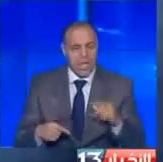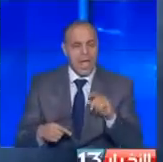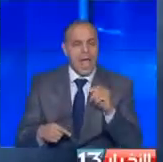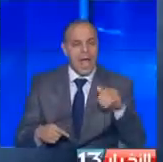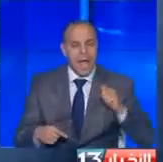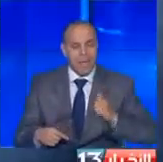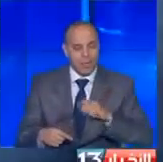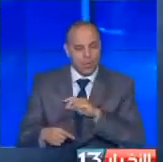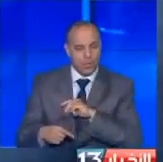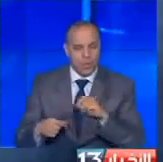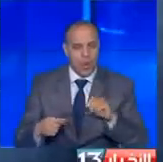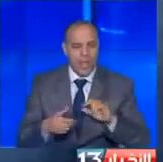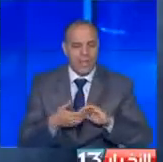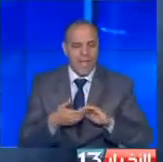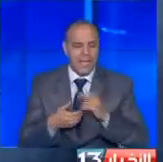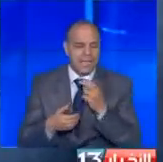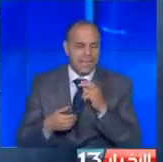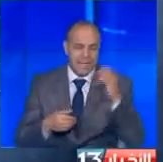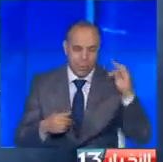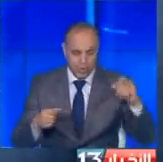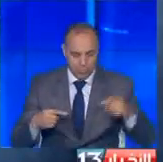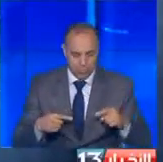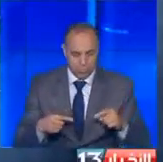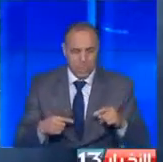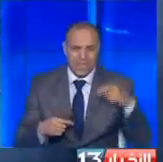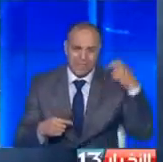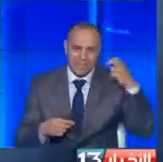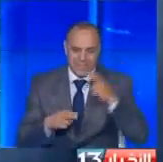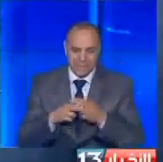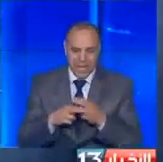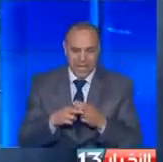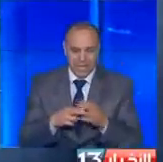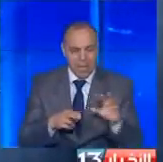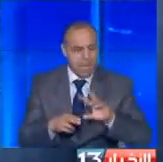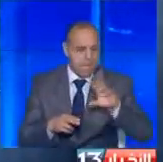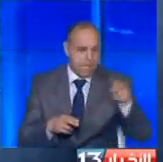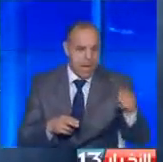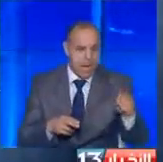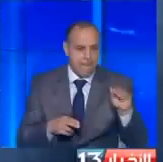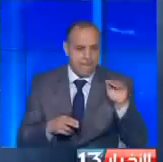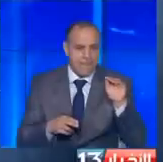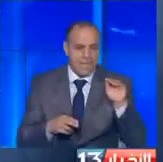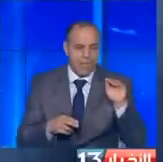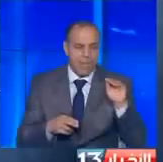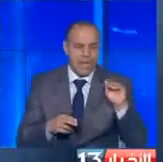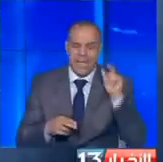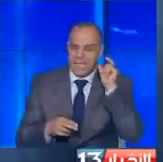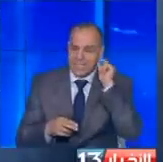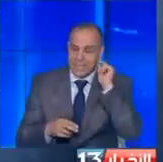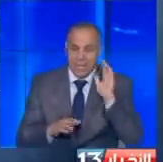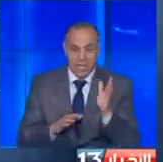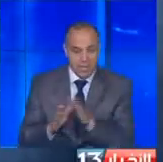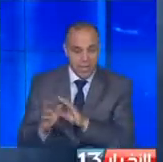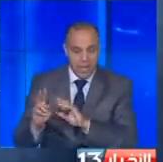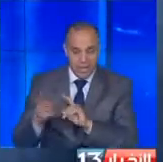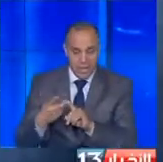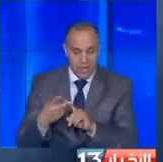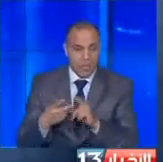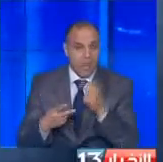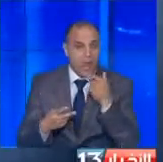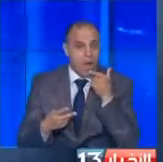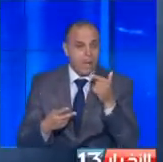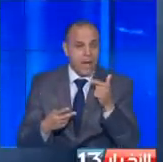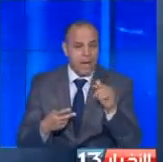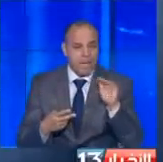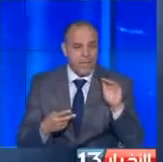سوسة اتحاد تطاوين، ويلاقي سكاك الحديد الصفاقسي ضيفه مستقبل القصرين. أما بالمجموعة الثانية